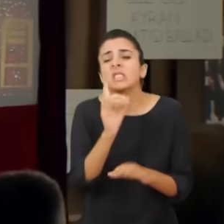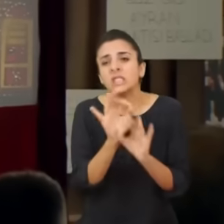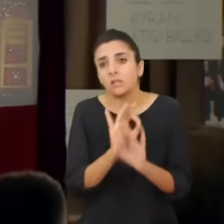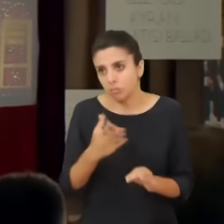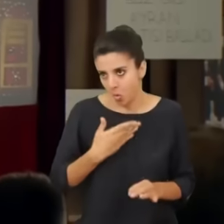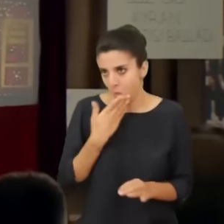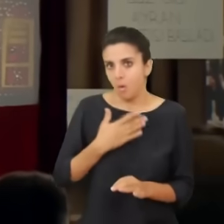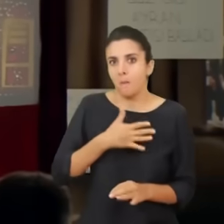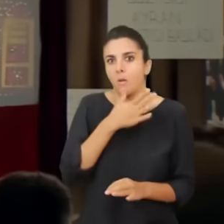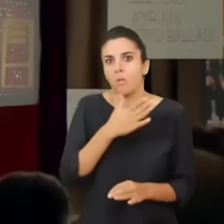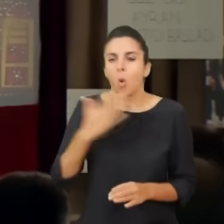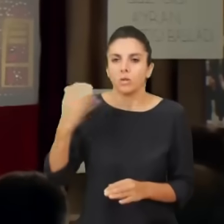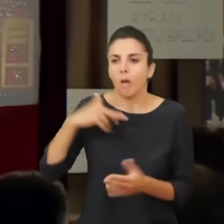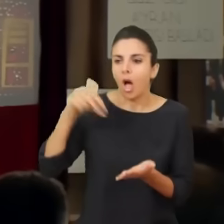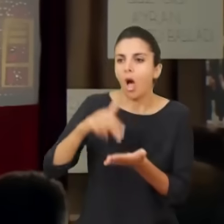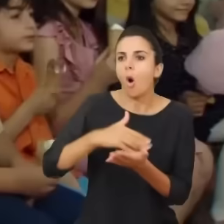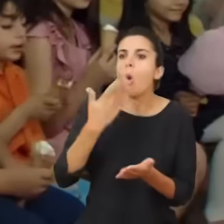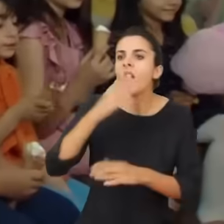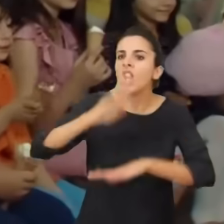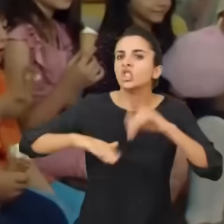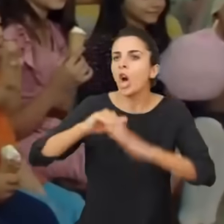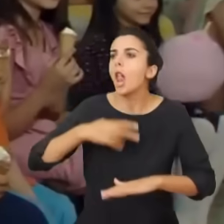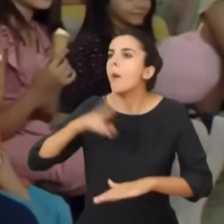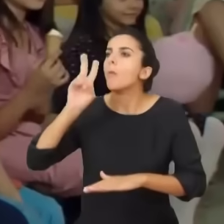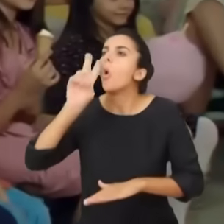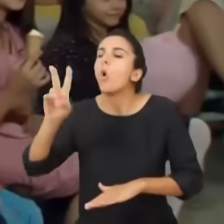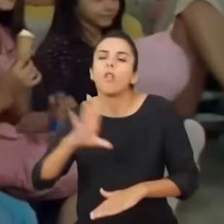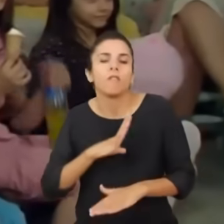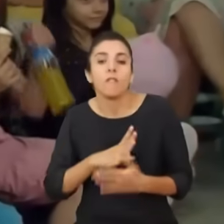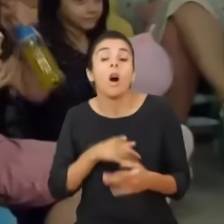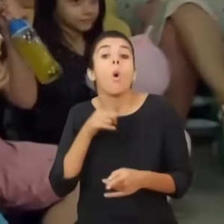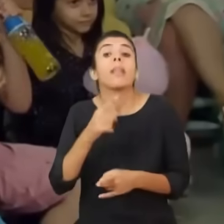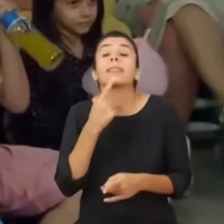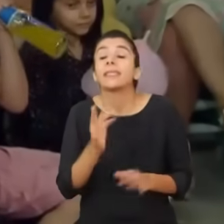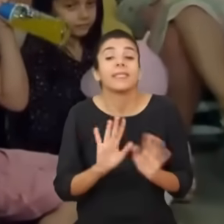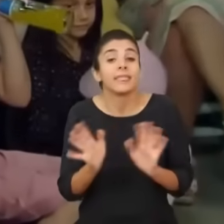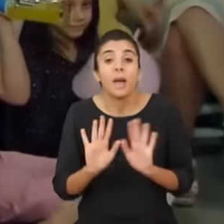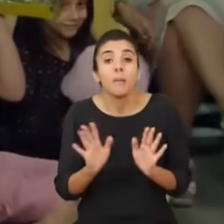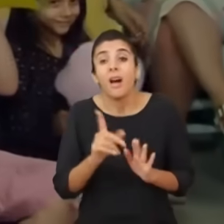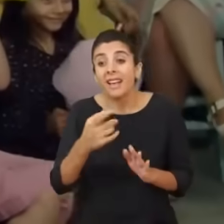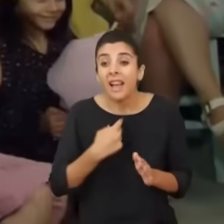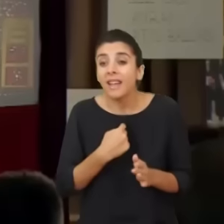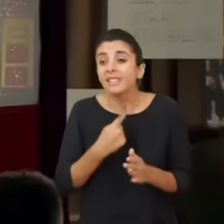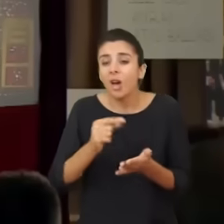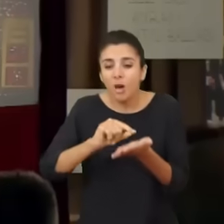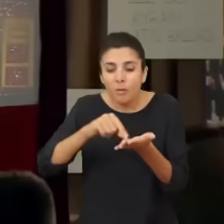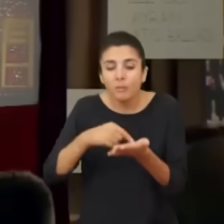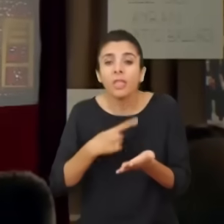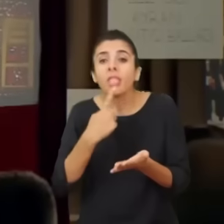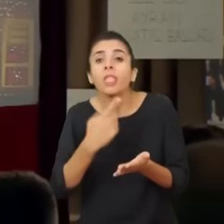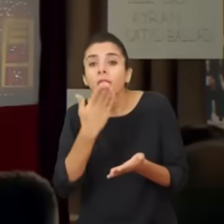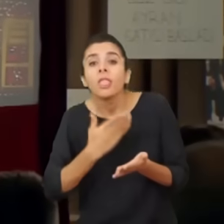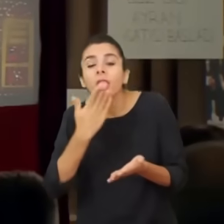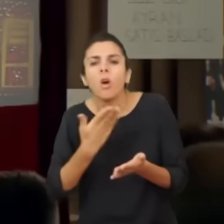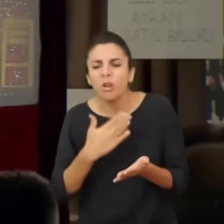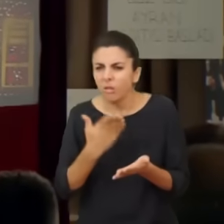Görmez olur muyum ya? Gelirken şurada bir tane okulun inşaatı vardı. Oraya baktım, iyice gördüm. Ya öyle demiyorum. Yani mürekkep yalamadın. Ya niye merkep